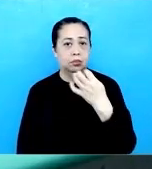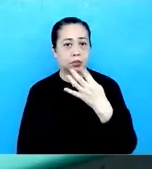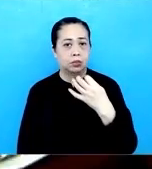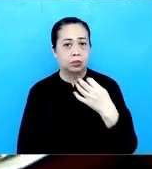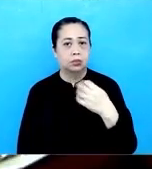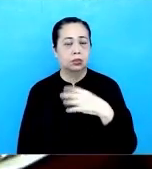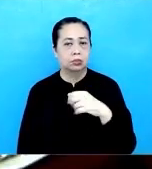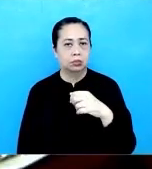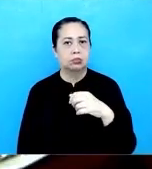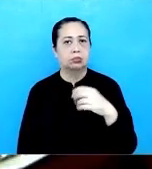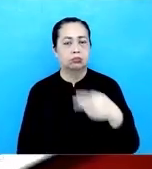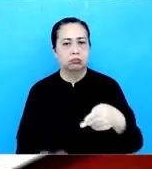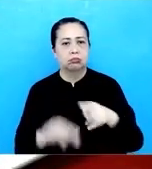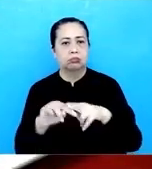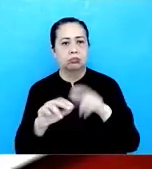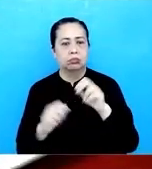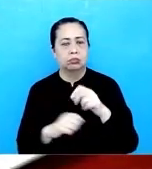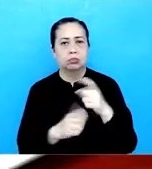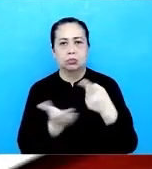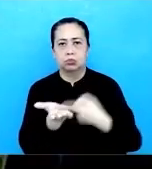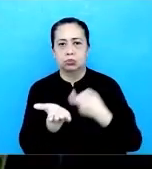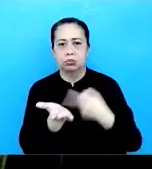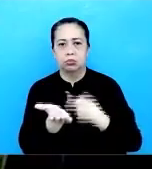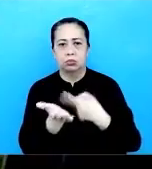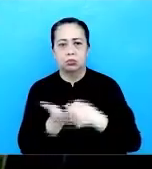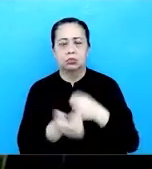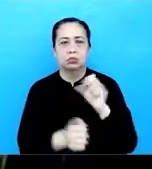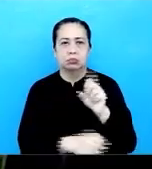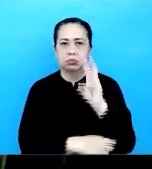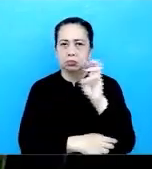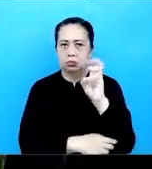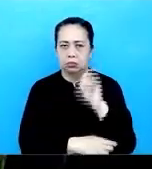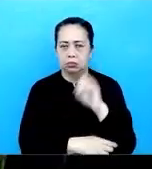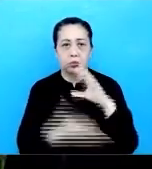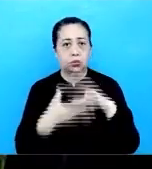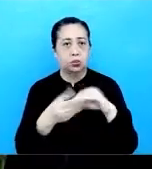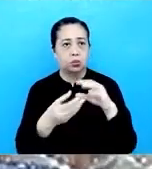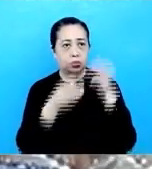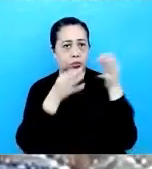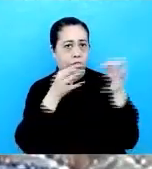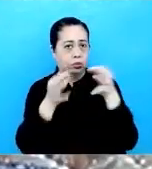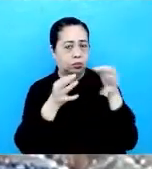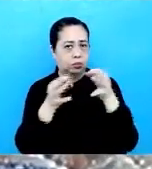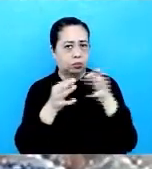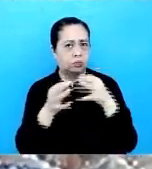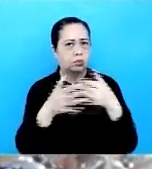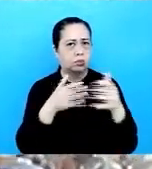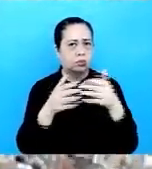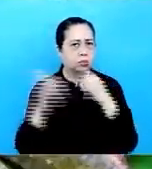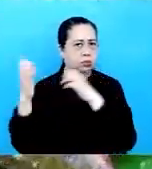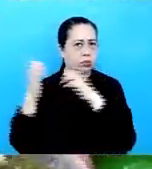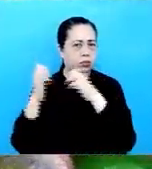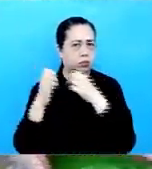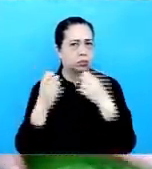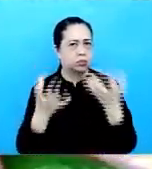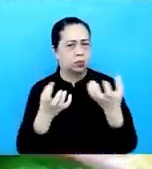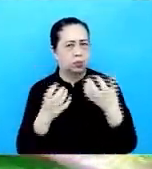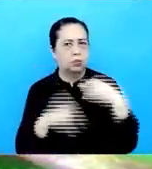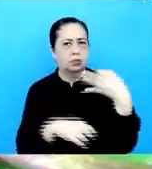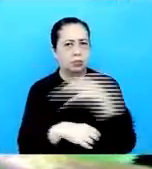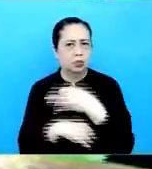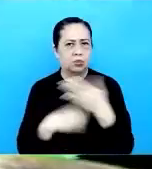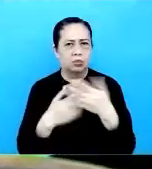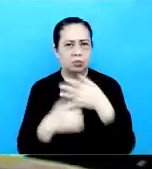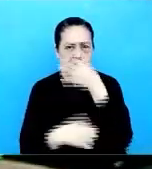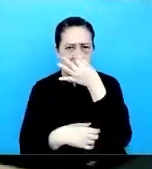kada kilo, habang ang hipon hanggang 600. Kwento ng ilang vendor, sa kabila ng inaasahang demand sa isda, halos matumal